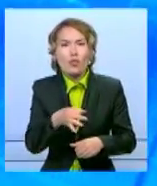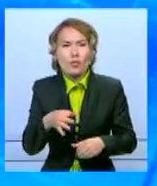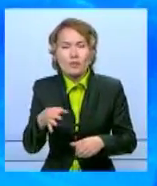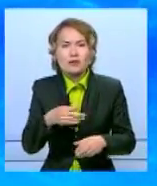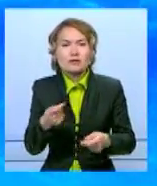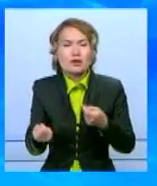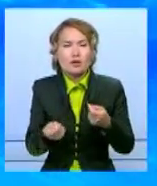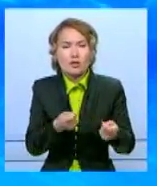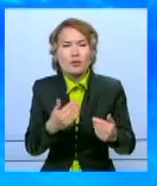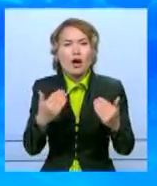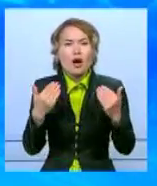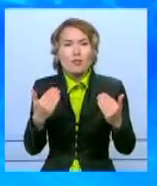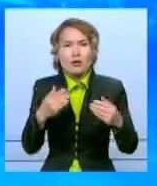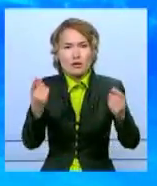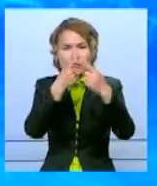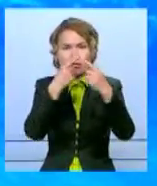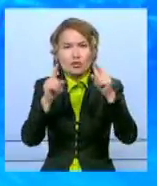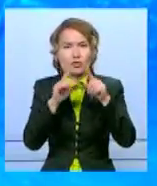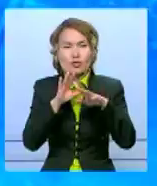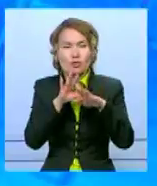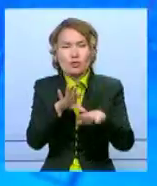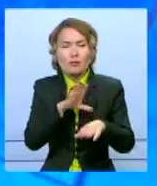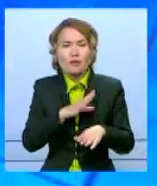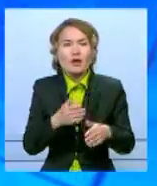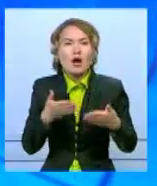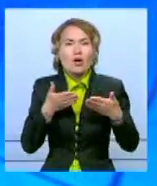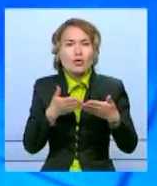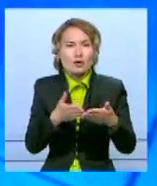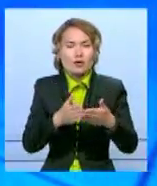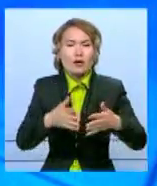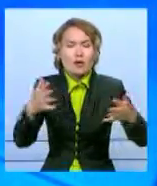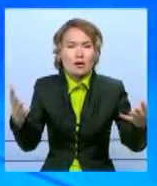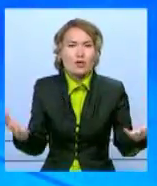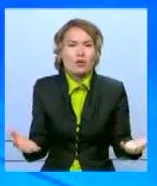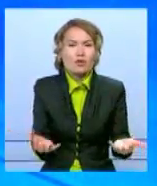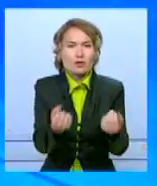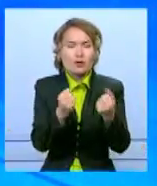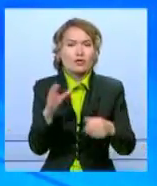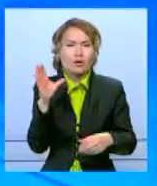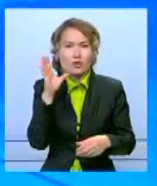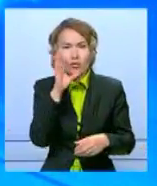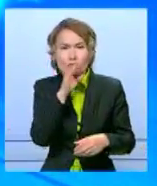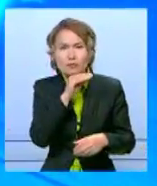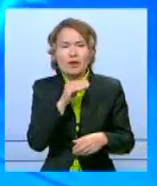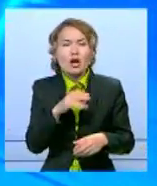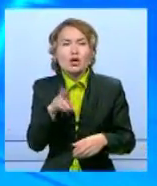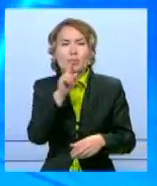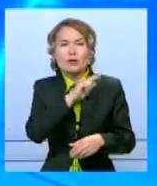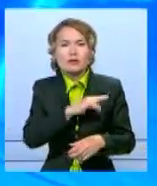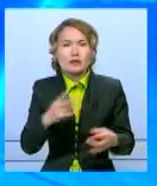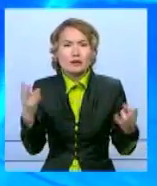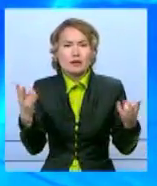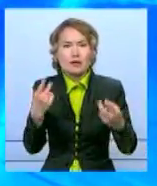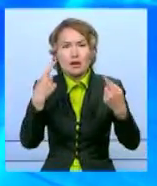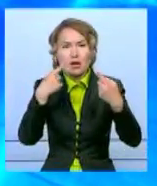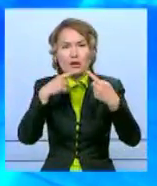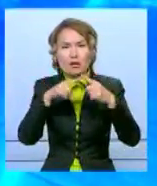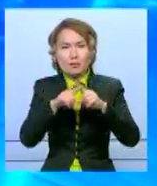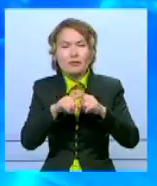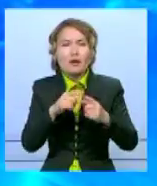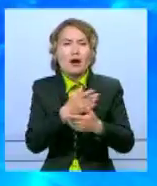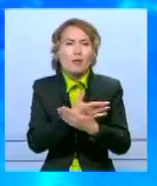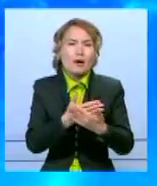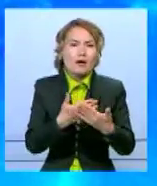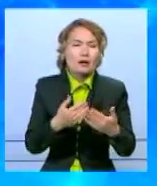1000 тоннаға жуық мұнай қалдықтары сақталған кеменің қоршаған ортаға зардабын жоюды тапсырды. Жұмысқа қажетті техника